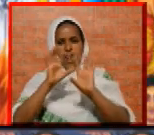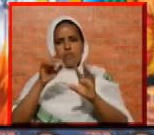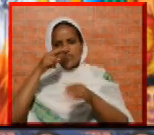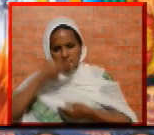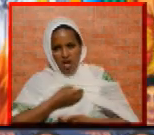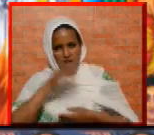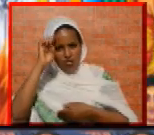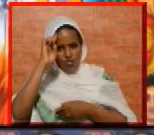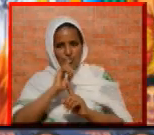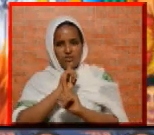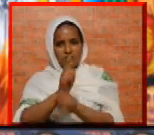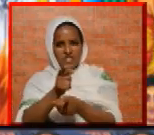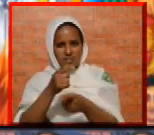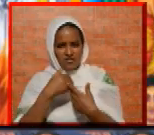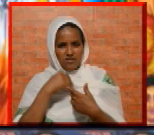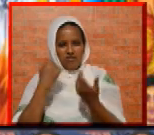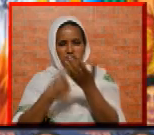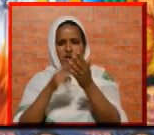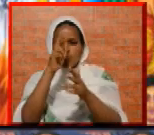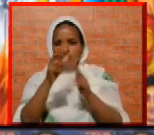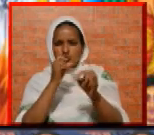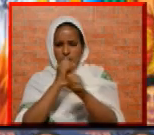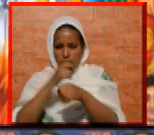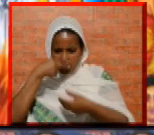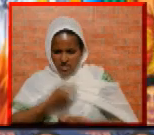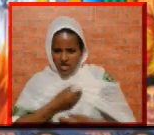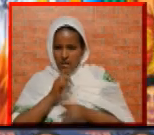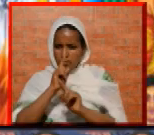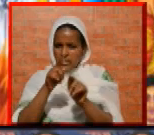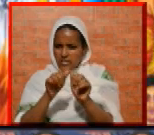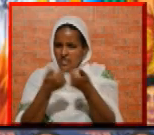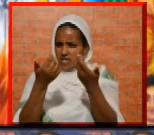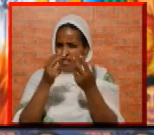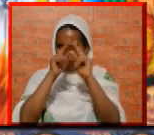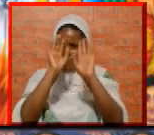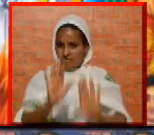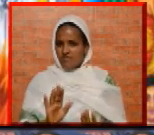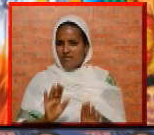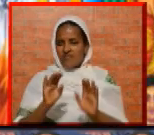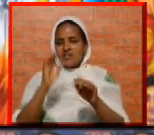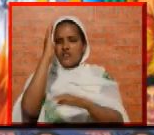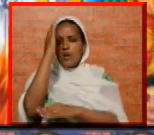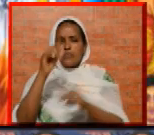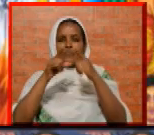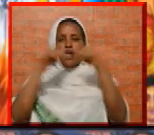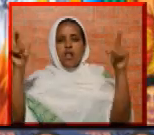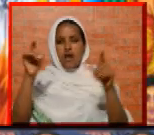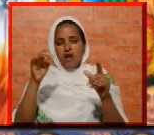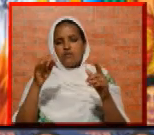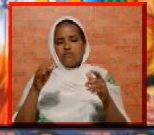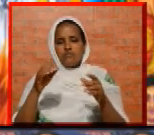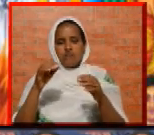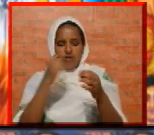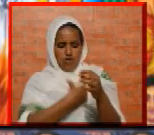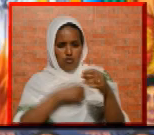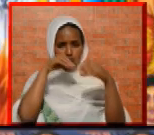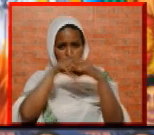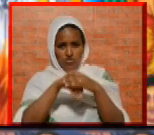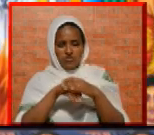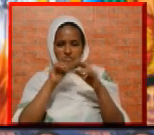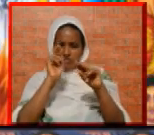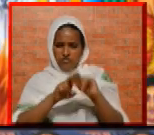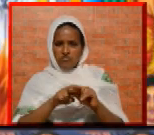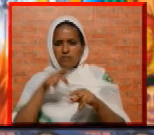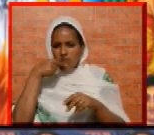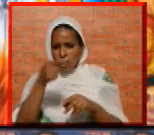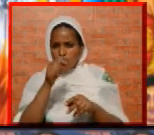መልስ ነበር የሚያስደንቅ ነው ከሶስት ዓመት ህፃን የማይጠበቅ መልስ ነው እግዚአብሔር በታላላቆች አድሮ